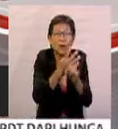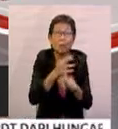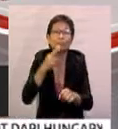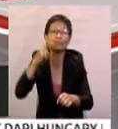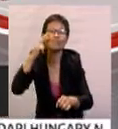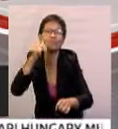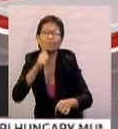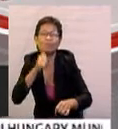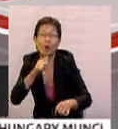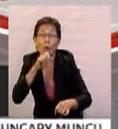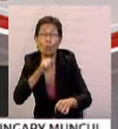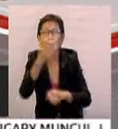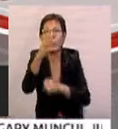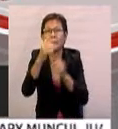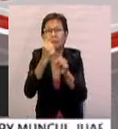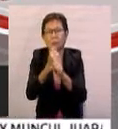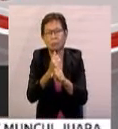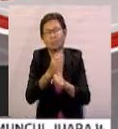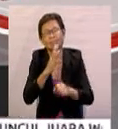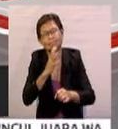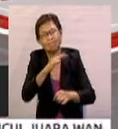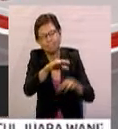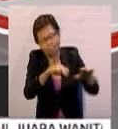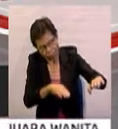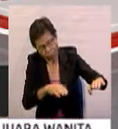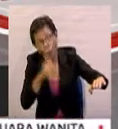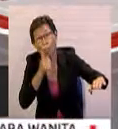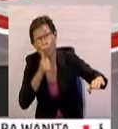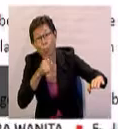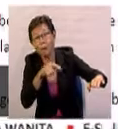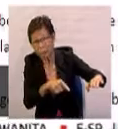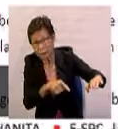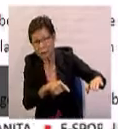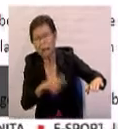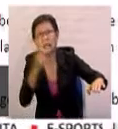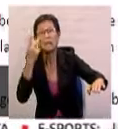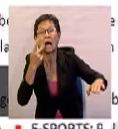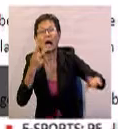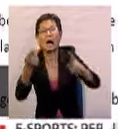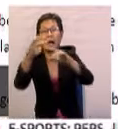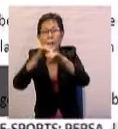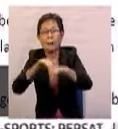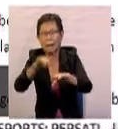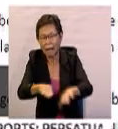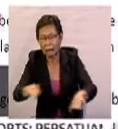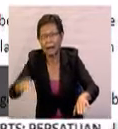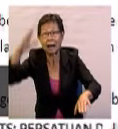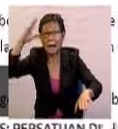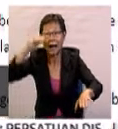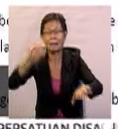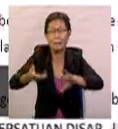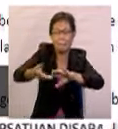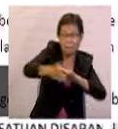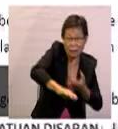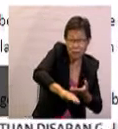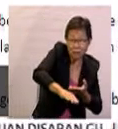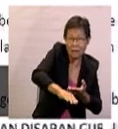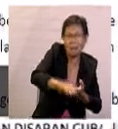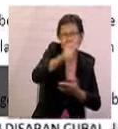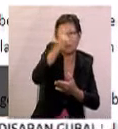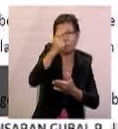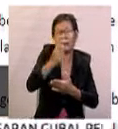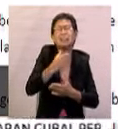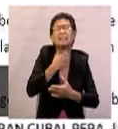remaja perempuan berusia 15 tahun. Katanya kanak-kanak perempuan itu merupakan kakak kepada kanak-kanak lelaki yang meninggal dunia